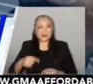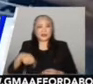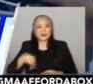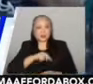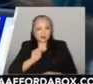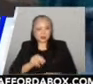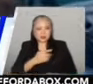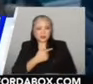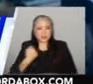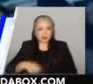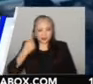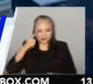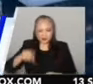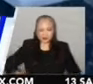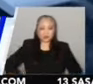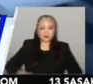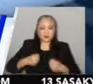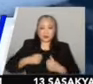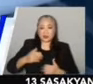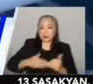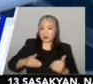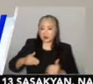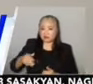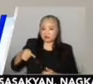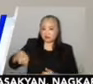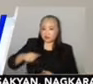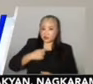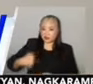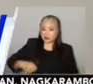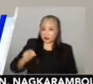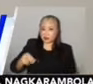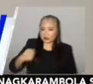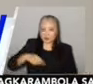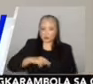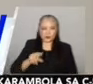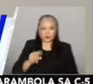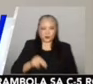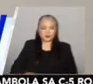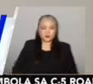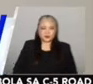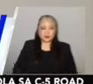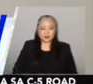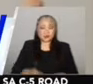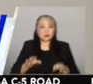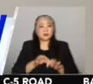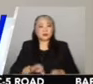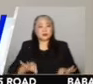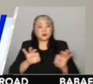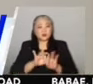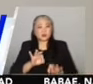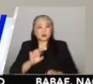mabuhay kesa kailangan tayo ng China. Importante rito, anong pwede